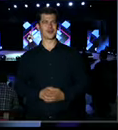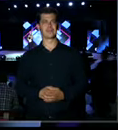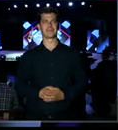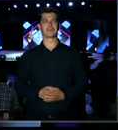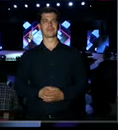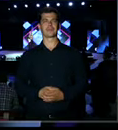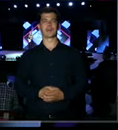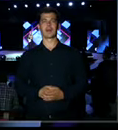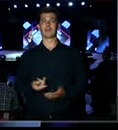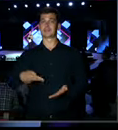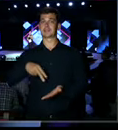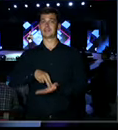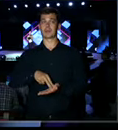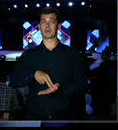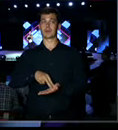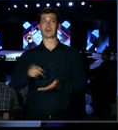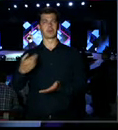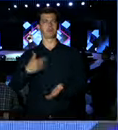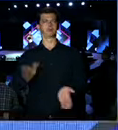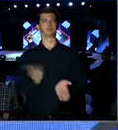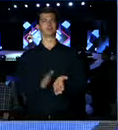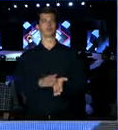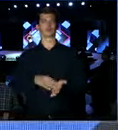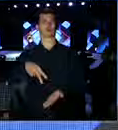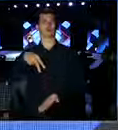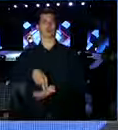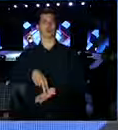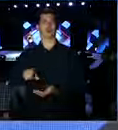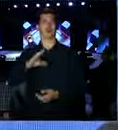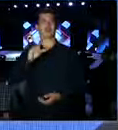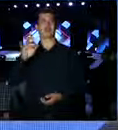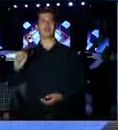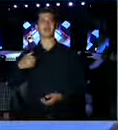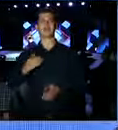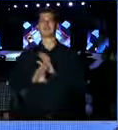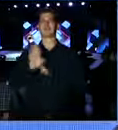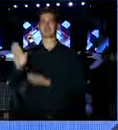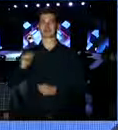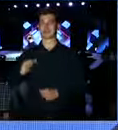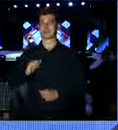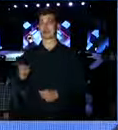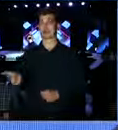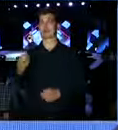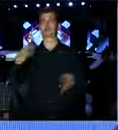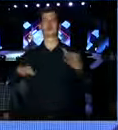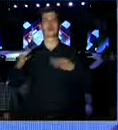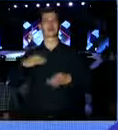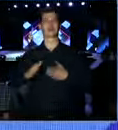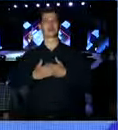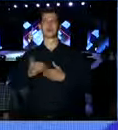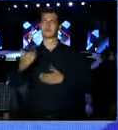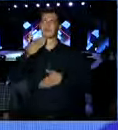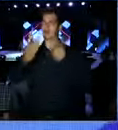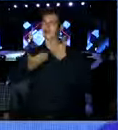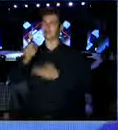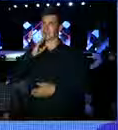widowni. Wstał i bił brawo na stojąco, jak pani Elżbieta zaprezentowała się tutaj osobiście w sukni ślubnej. Pozdrawiamy bardzo